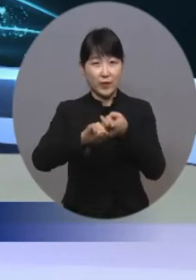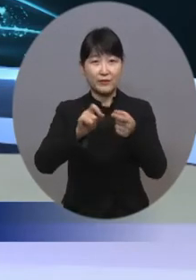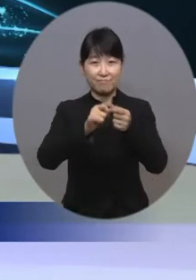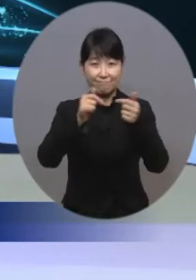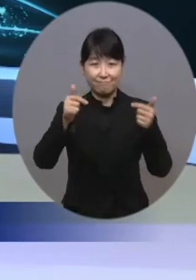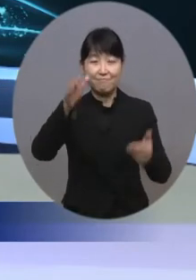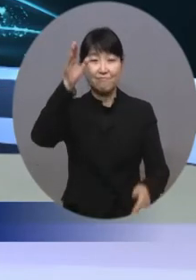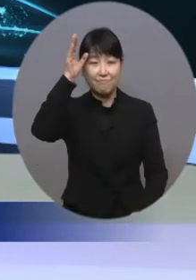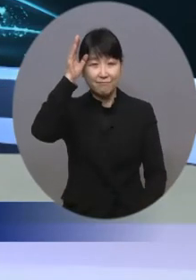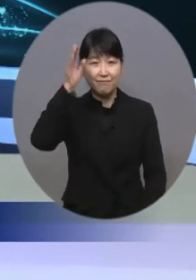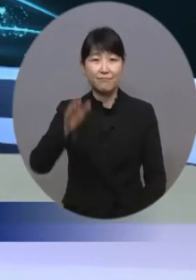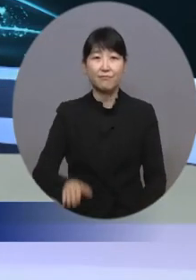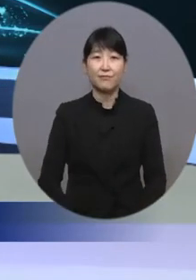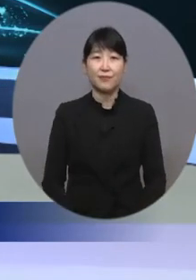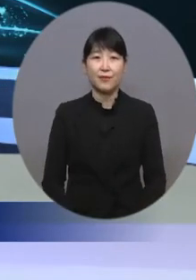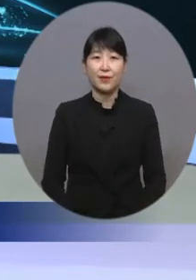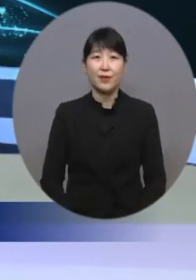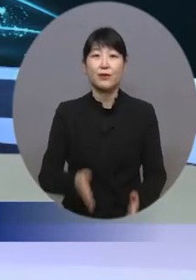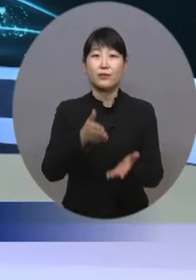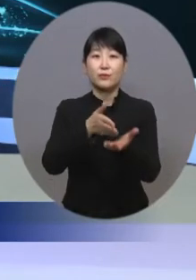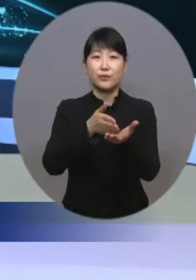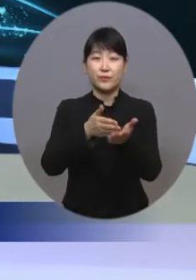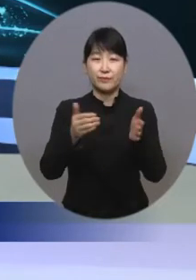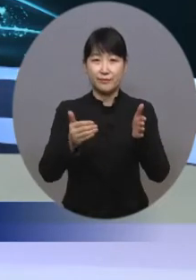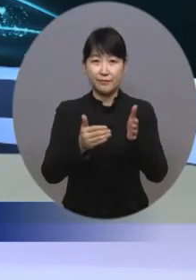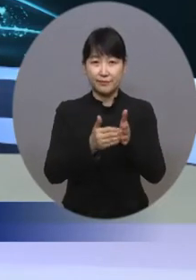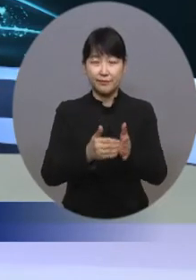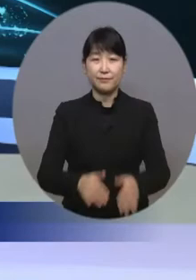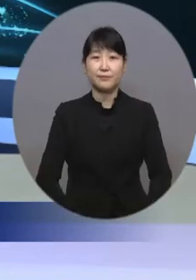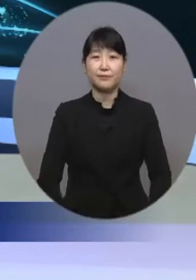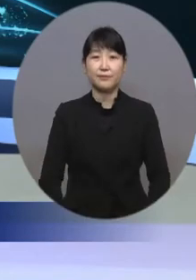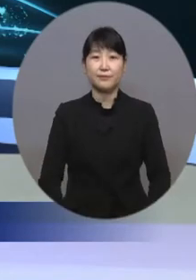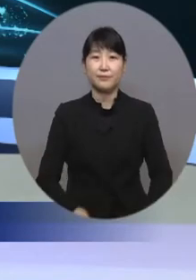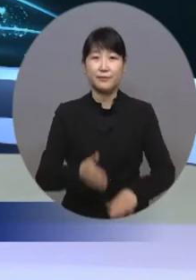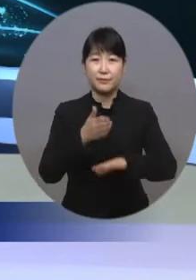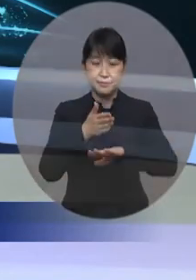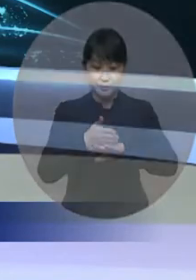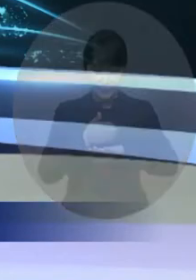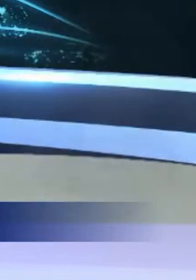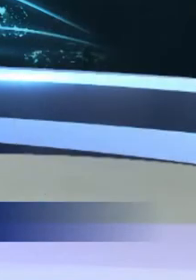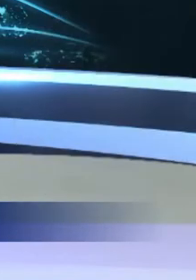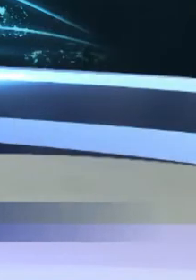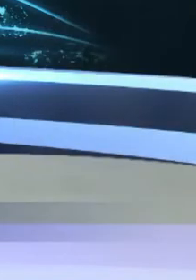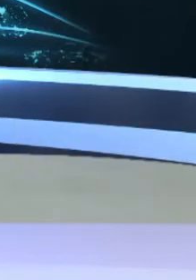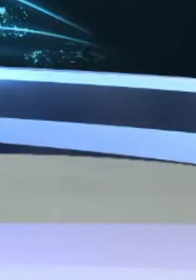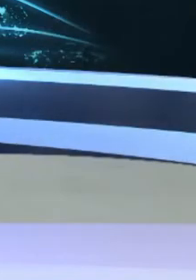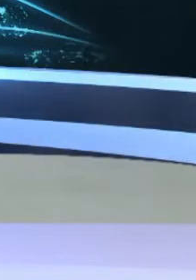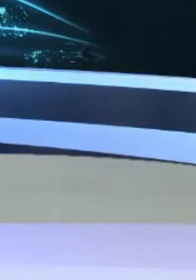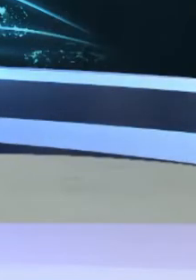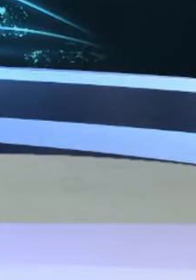바랍니다. 이상 복지TV 뉴스를 마칩니다. 시청해주신 여러분 고맙습니다.